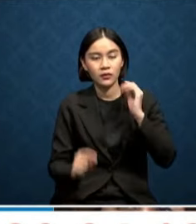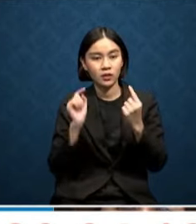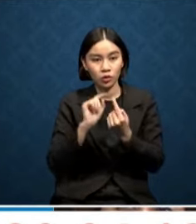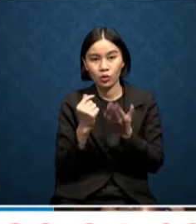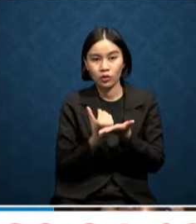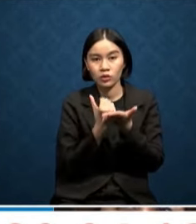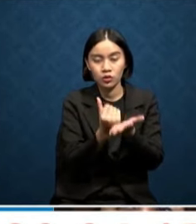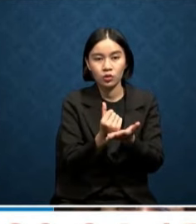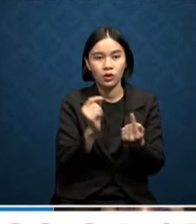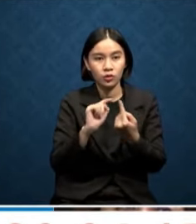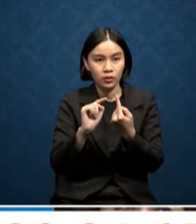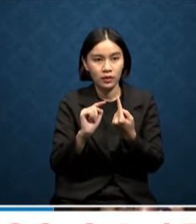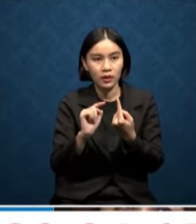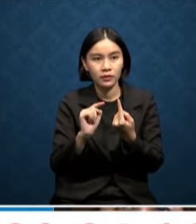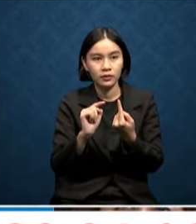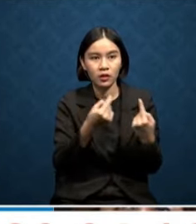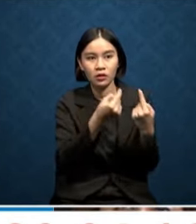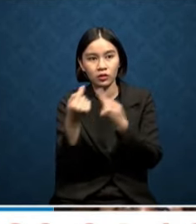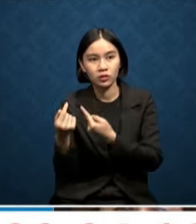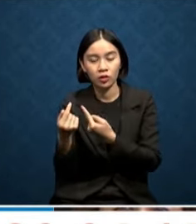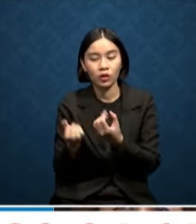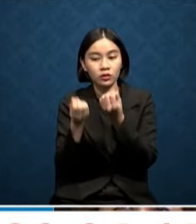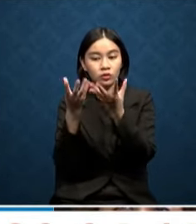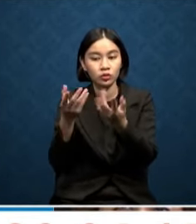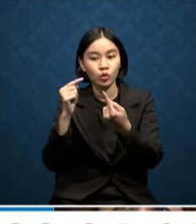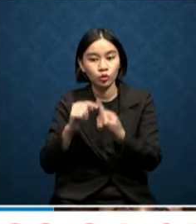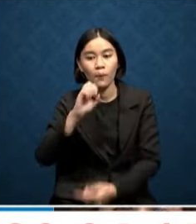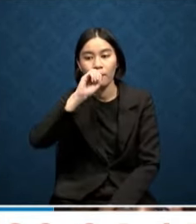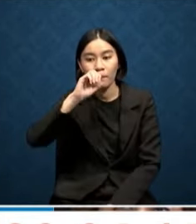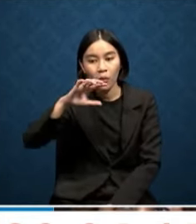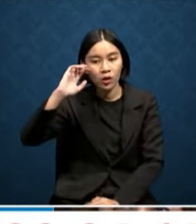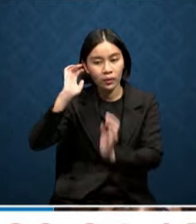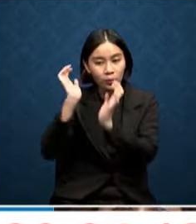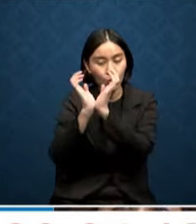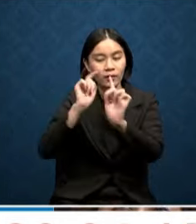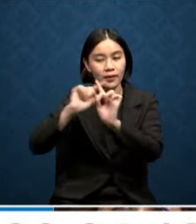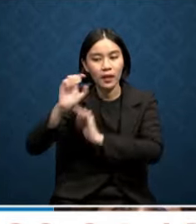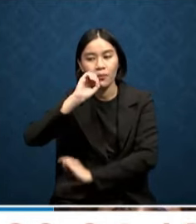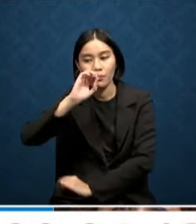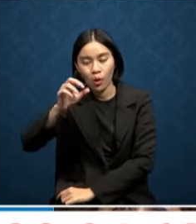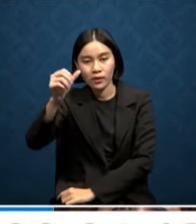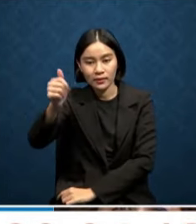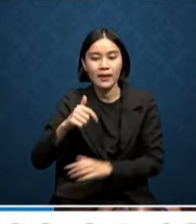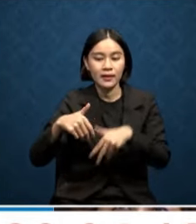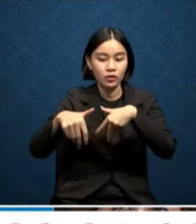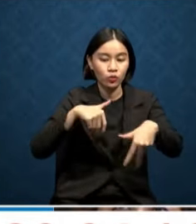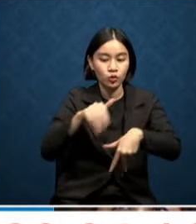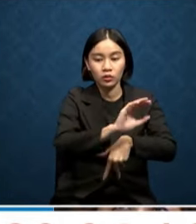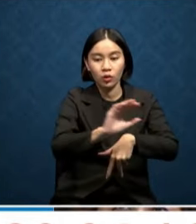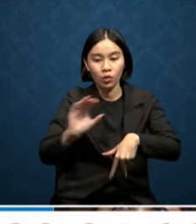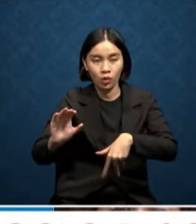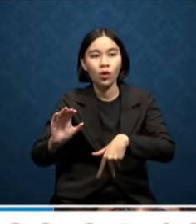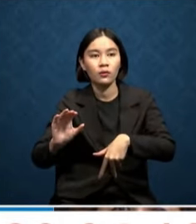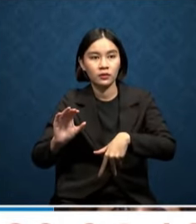ช่วยเหลือในการที่จะส่งต่อไปยังการแจ้งความของสถานีตำรวจที่อยู่ในพื้นที่ที่